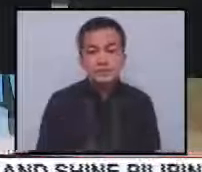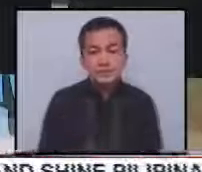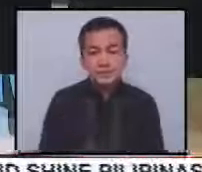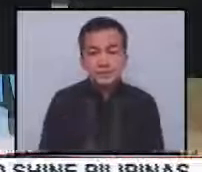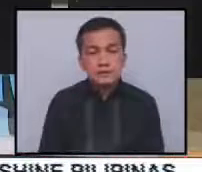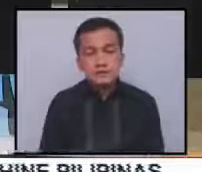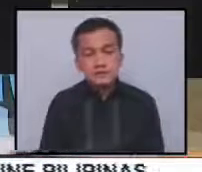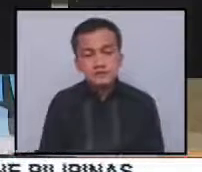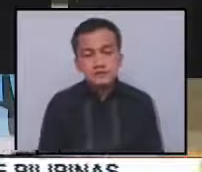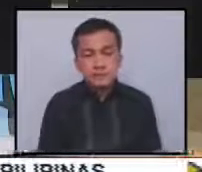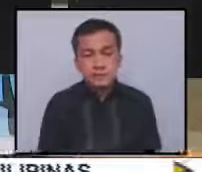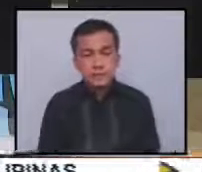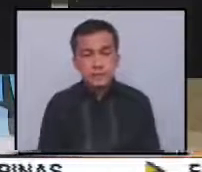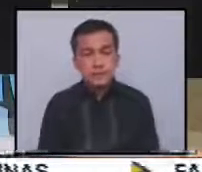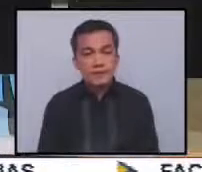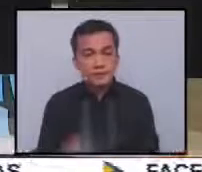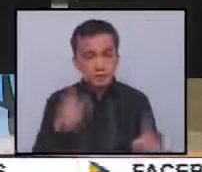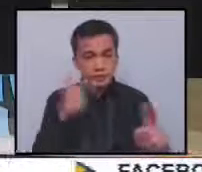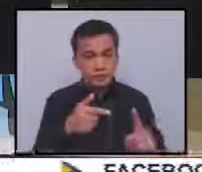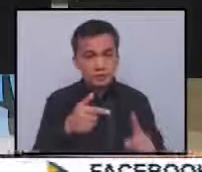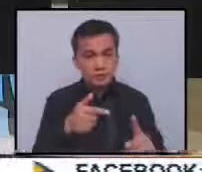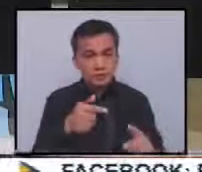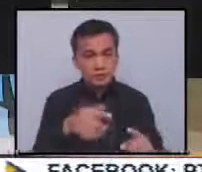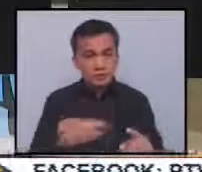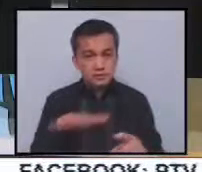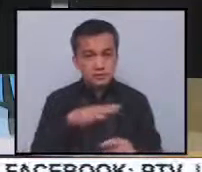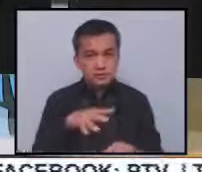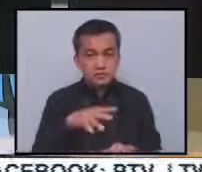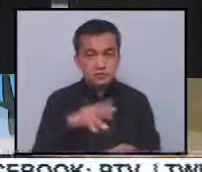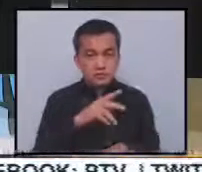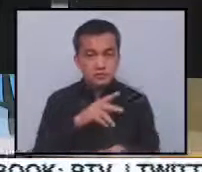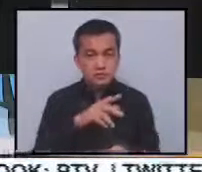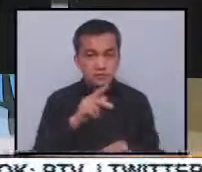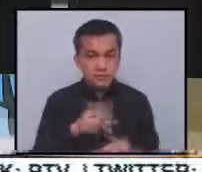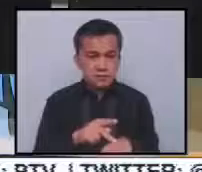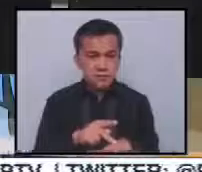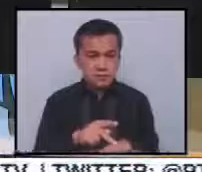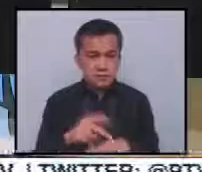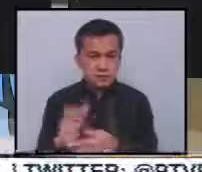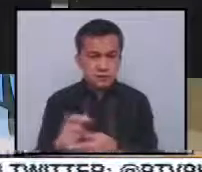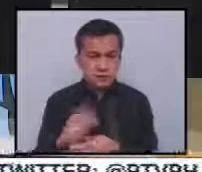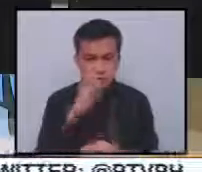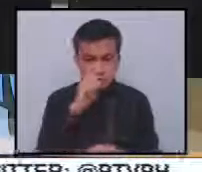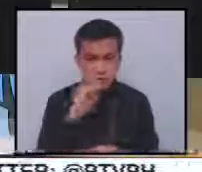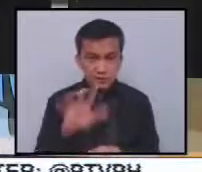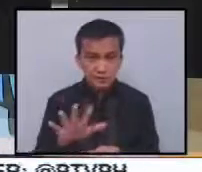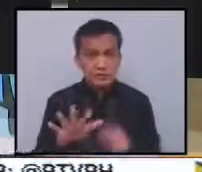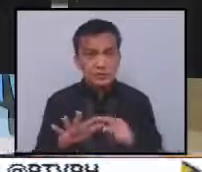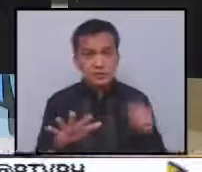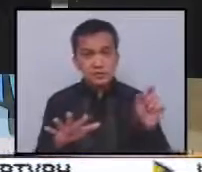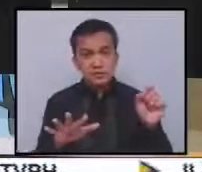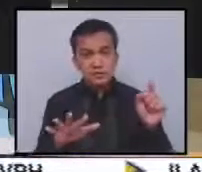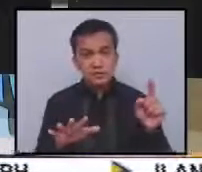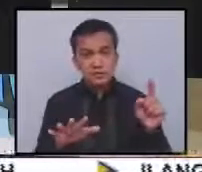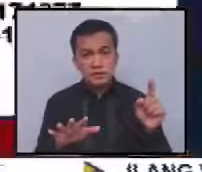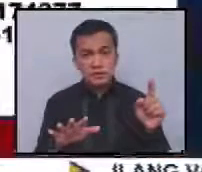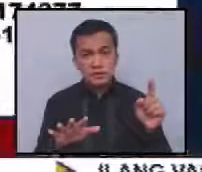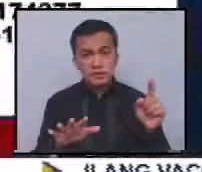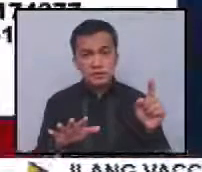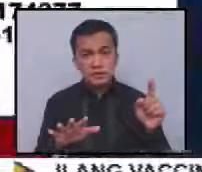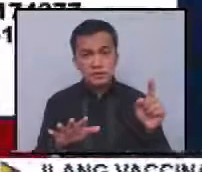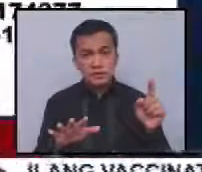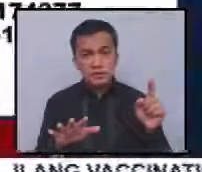Nakatarget na gawing nationwide ang pagbabakuna sa mga batang may edad 5 hanggang 11 taong gulang sa February 14. Ayon sa